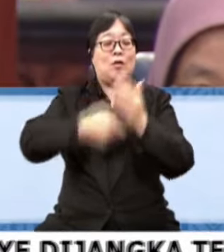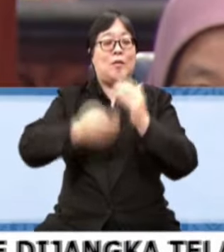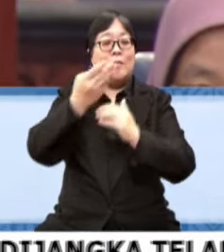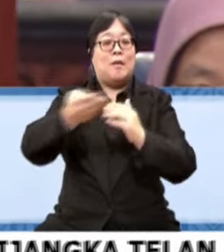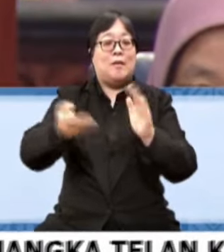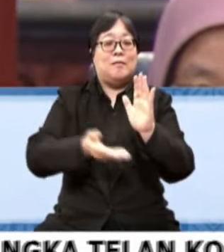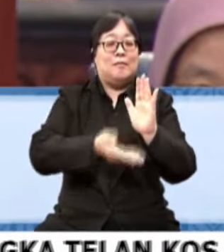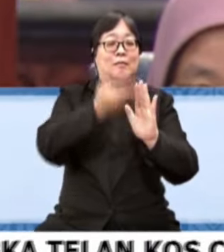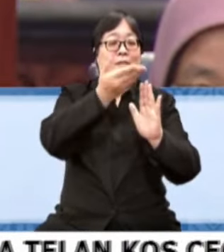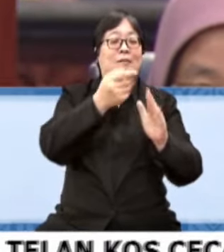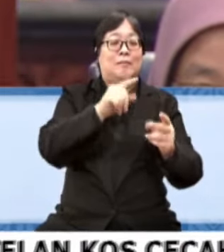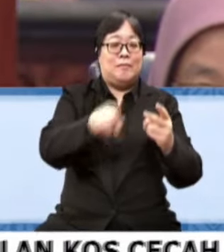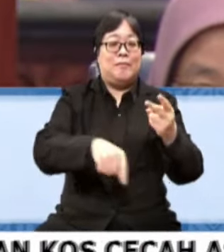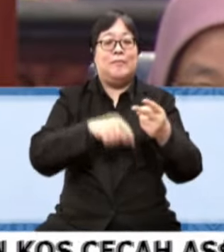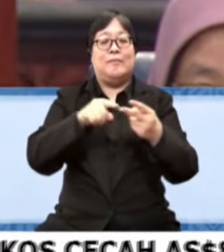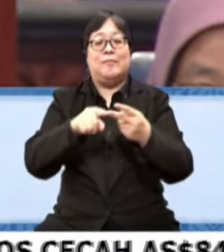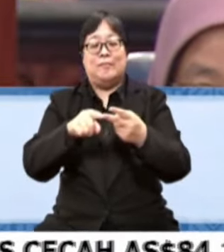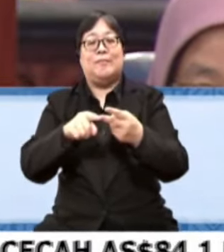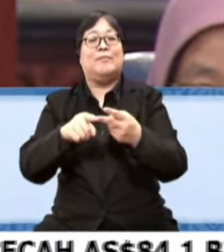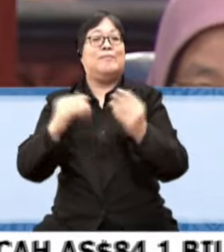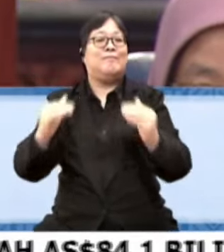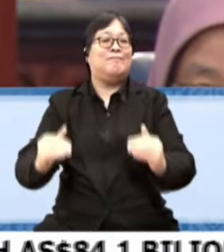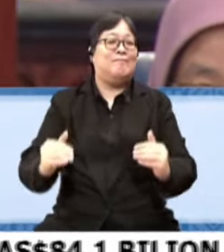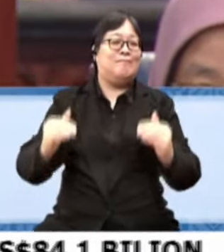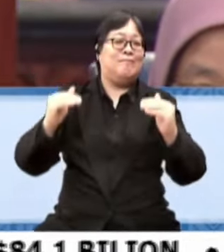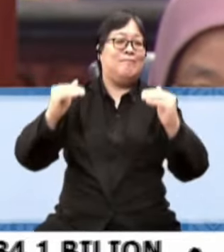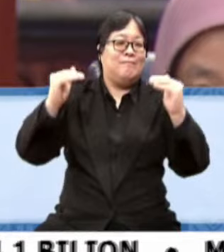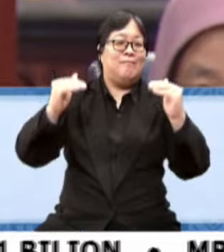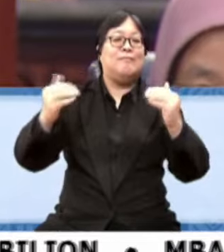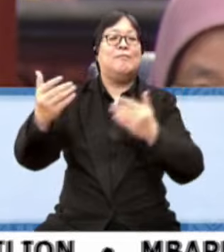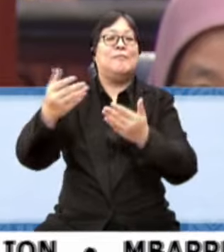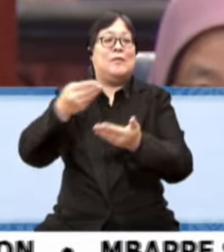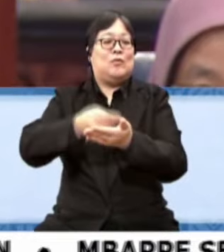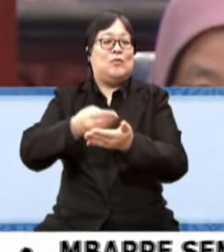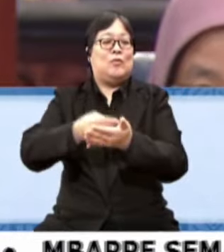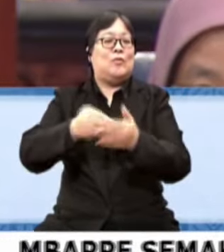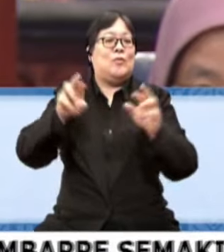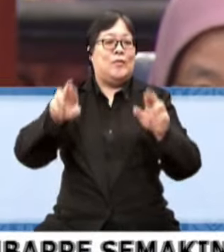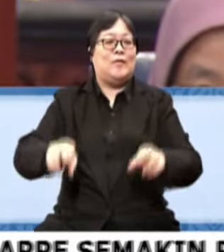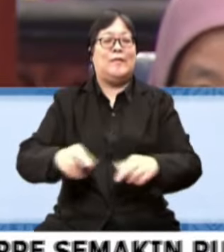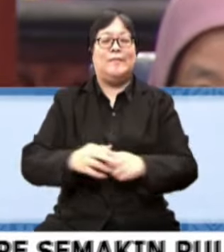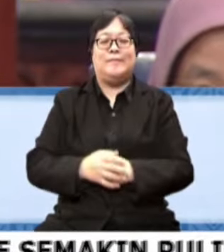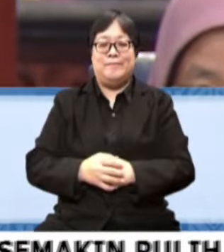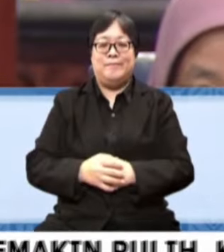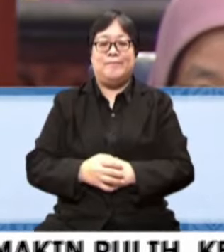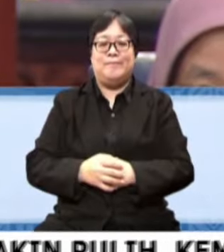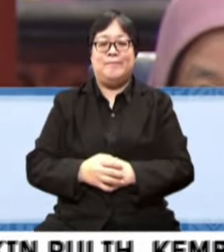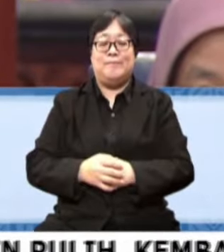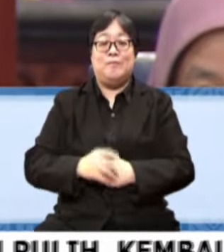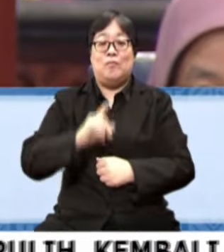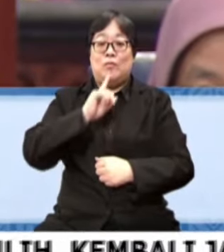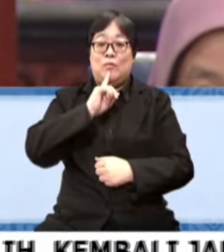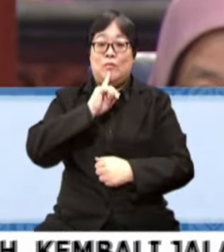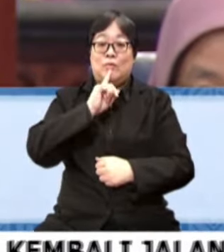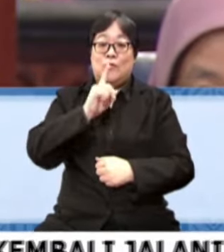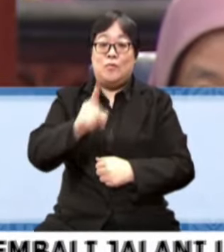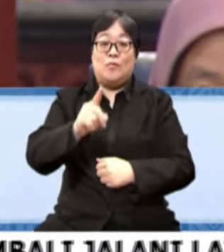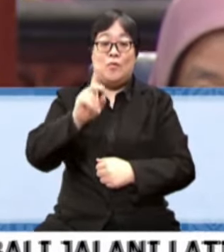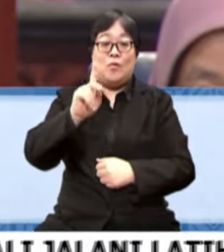dan kenikmatan dan kedua untuk meningkatkan pendapatan rakyat ini adalah realitynya